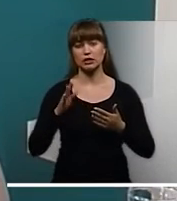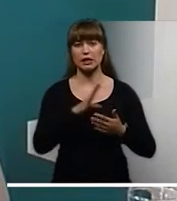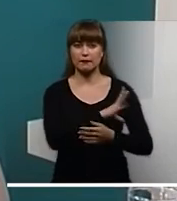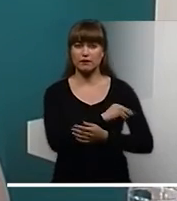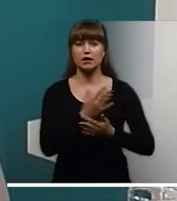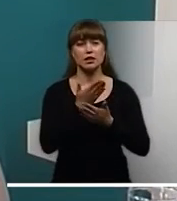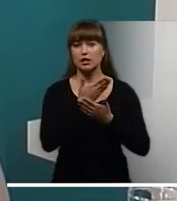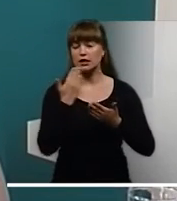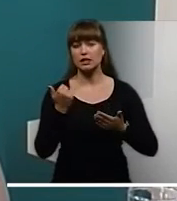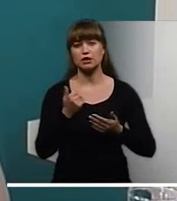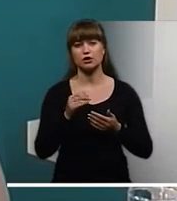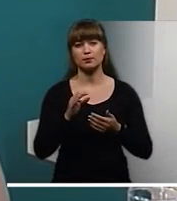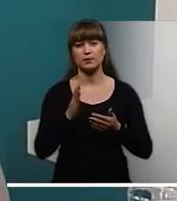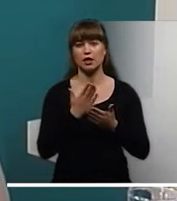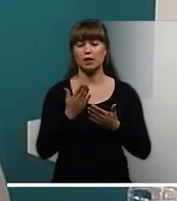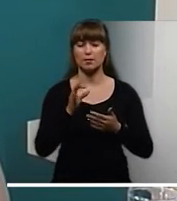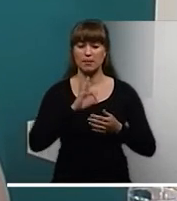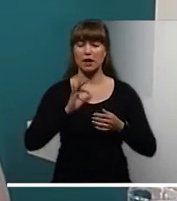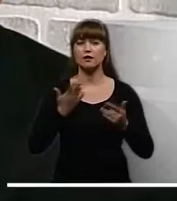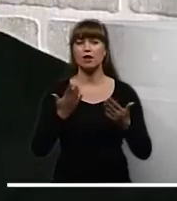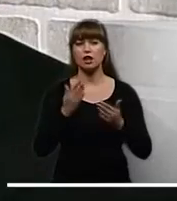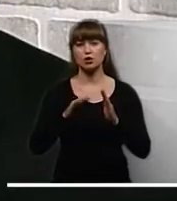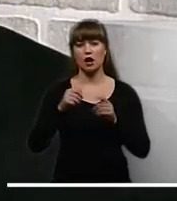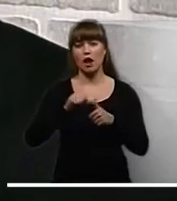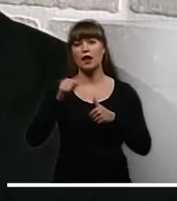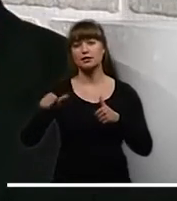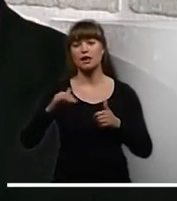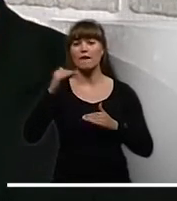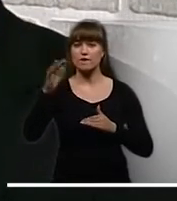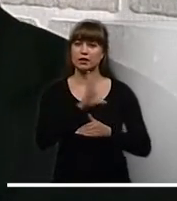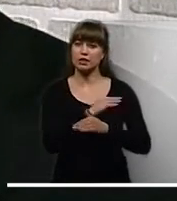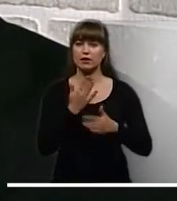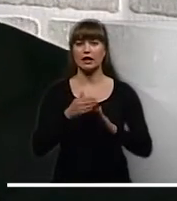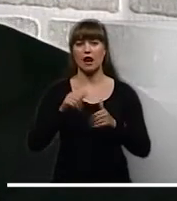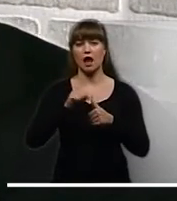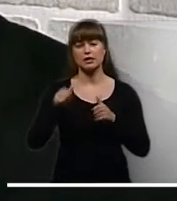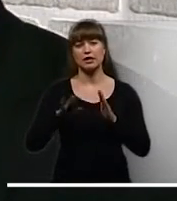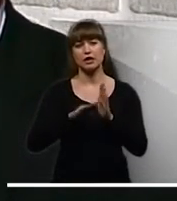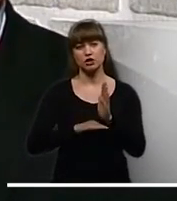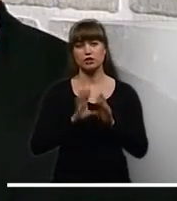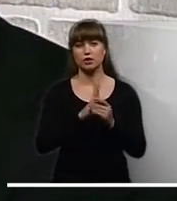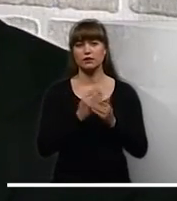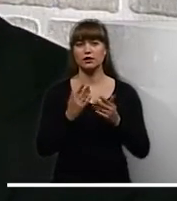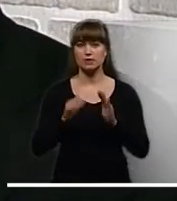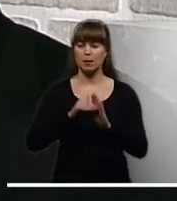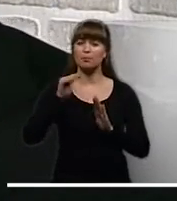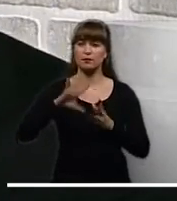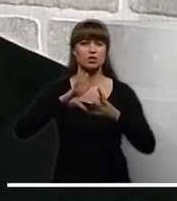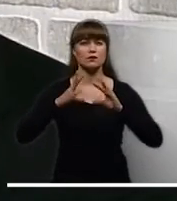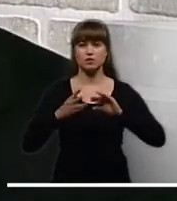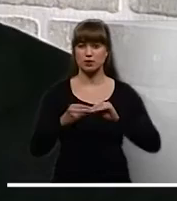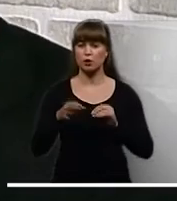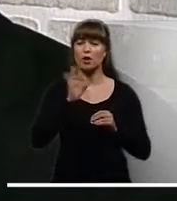к сожалению, нет препаратов, которые бы регулировали отдельно верхнее давление или отдельно нижнее давление. Если она повышена, все